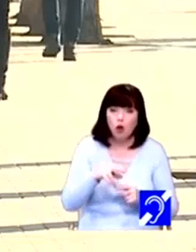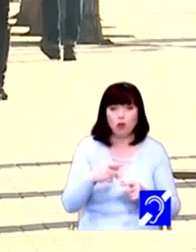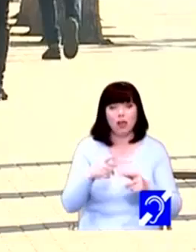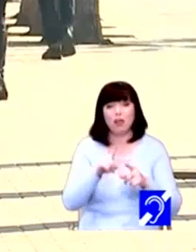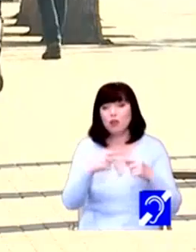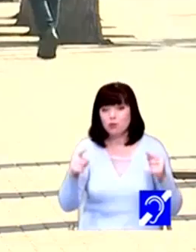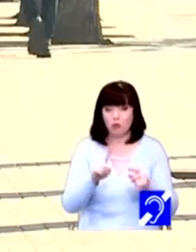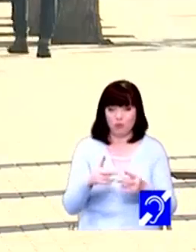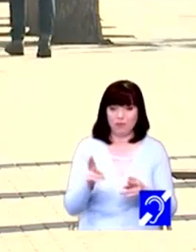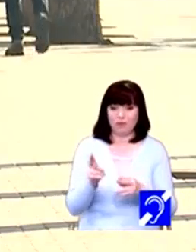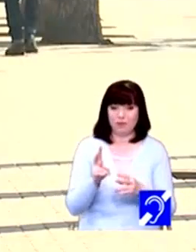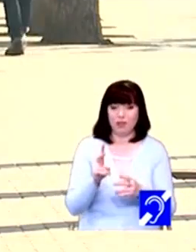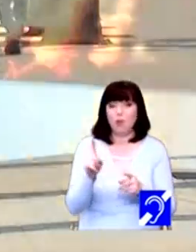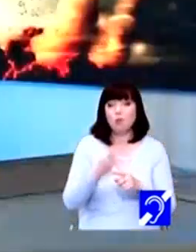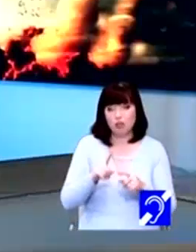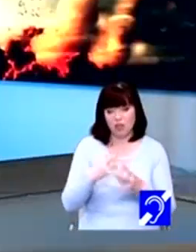dăuna sănătății.